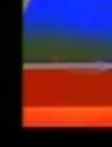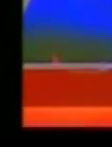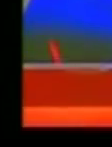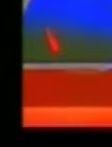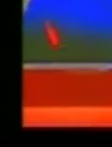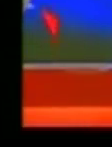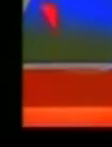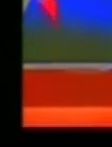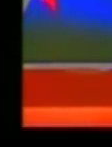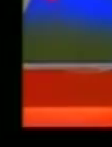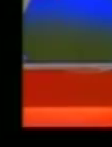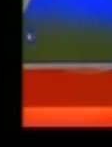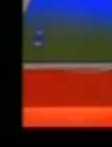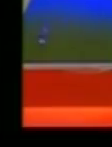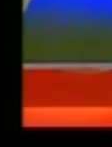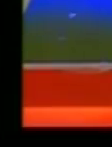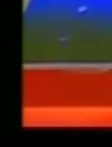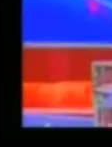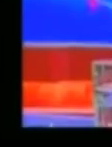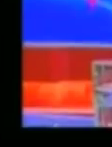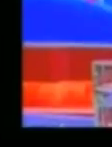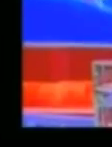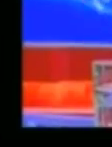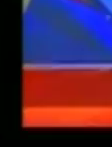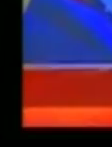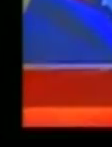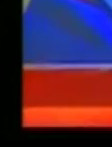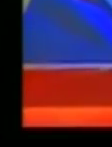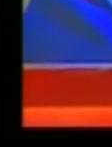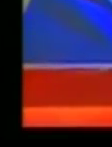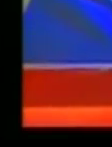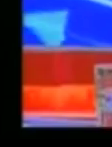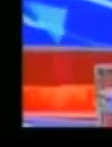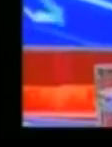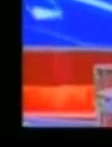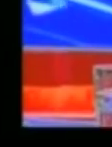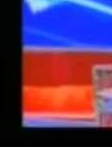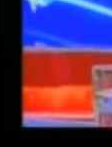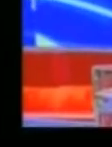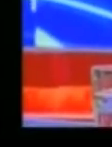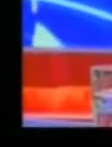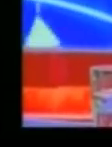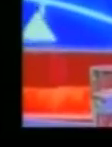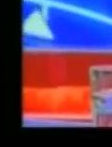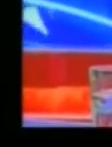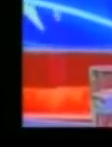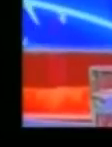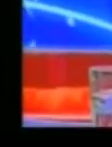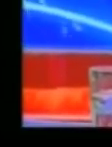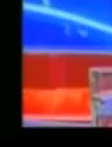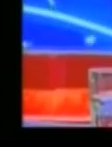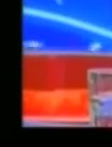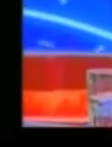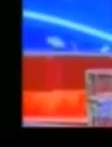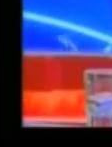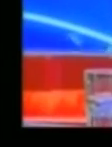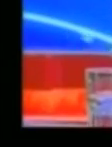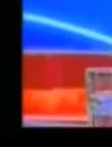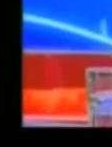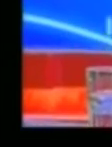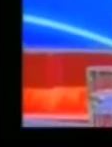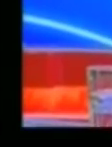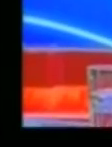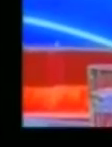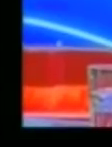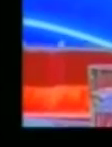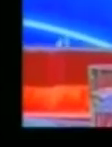המהפכה שאנו עושים במוקד 100? איזו מהפכה? מהפכה טכנולוגית. כן, אני באמת מקווה שהשינויים האלה באמת יעזרו לתפקוד של